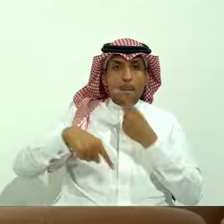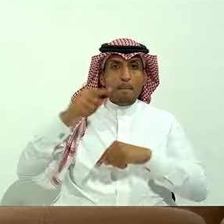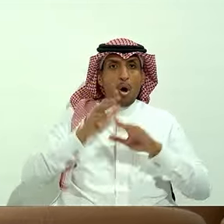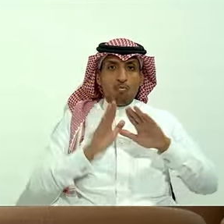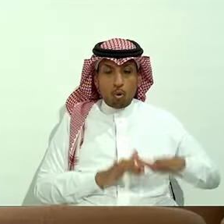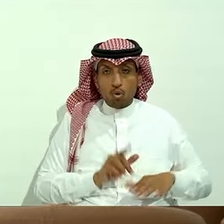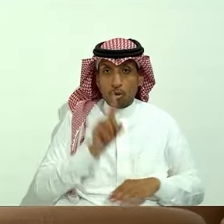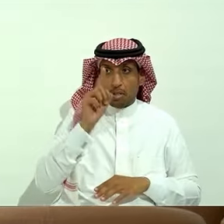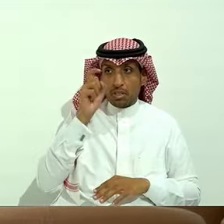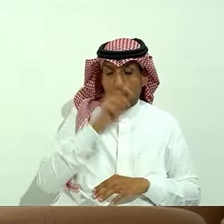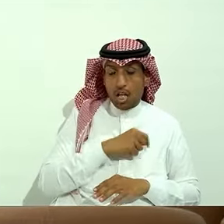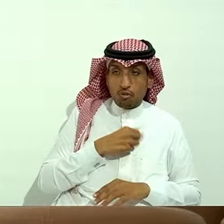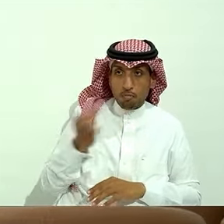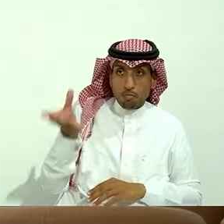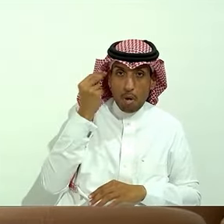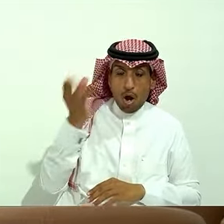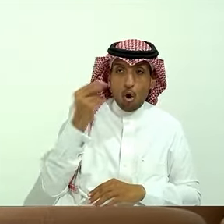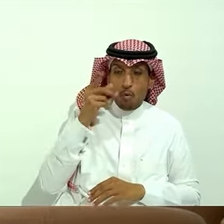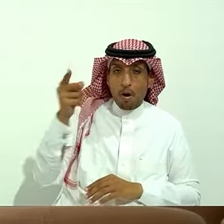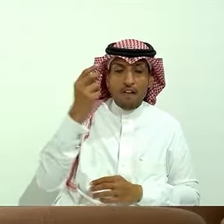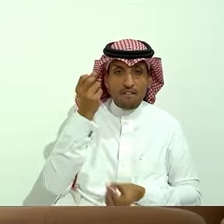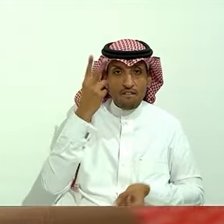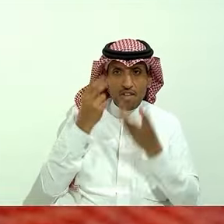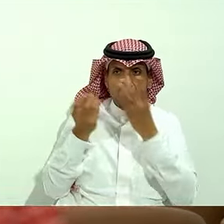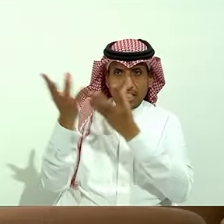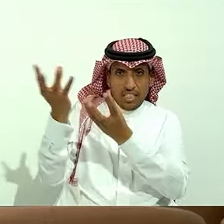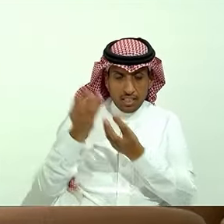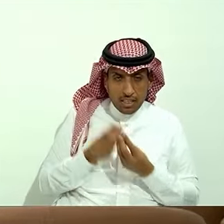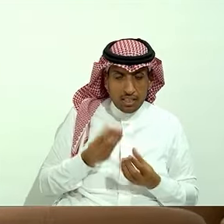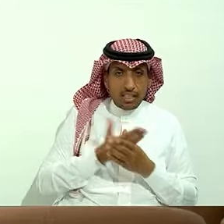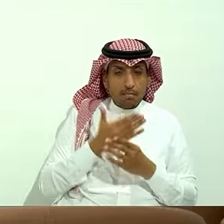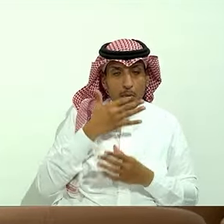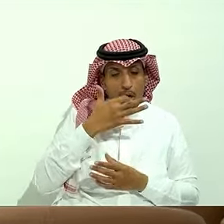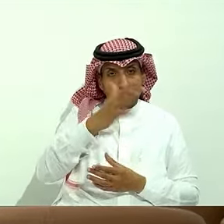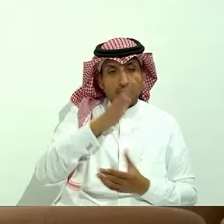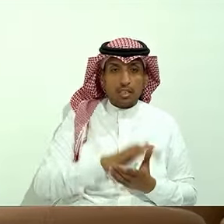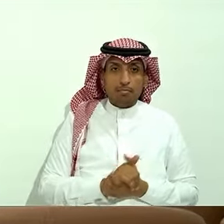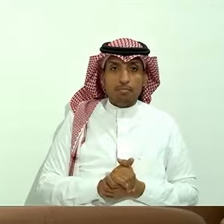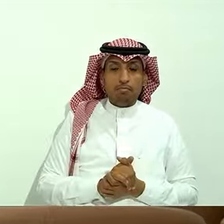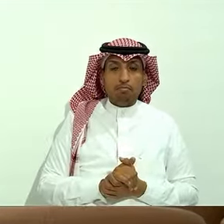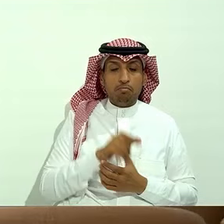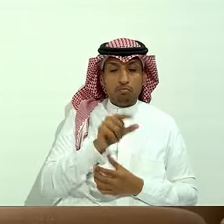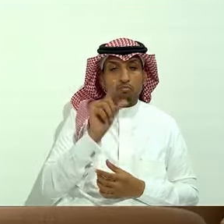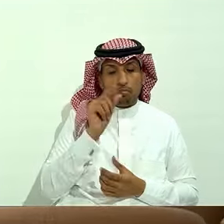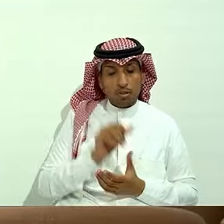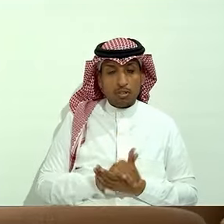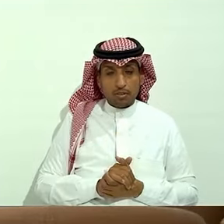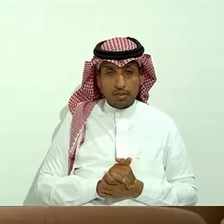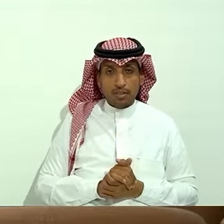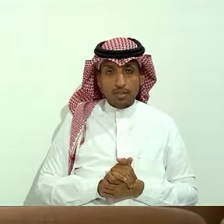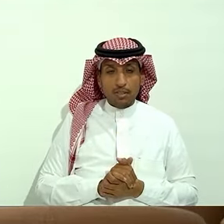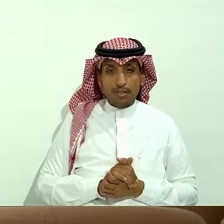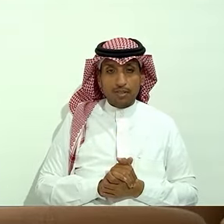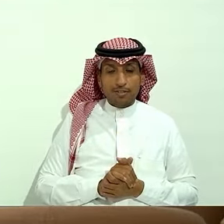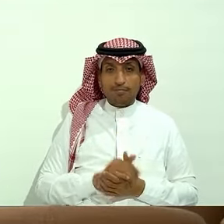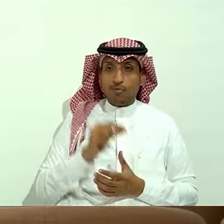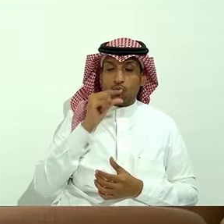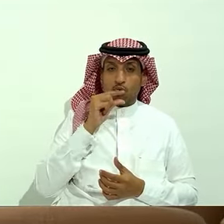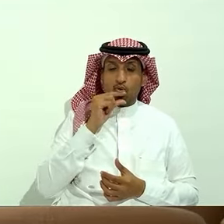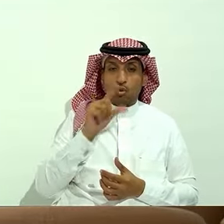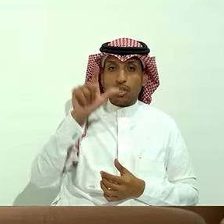يعني أن ما نستفيد منهم وناخذ إلهام منهم ونستخدمها للاستدامة الحين، يعني شيء جدا جميل. دكتورة ليلى احنا